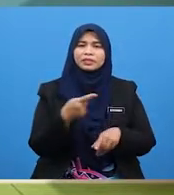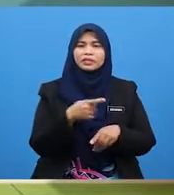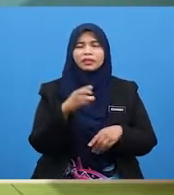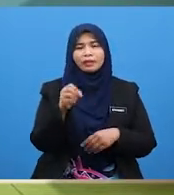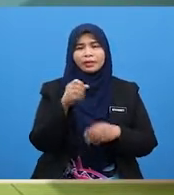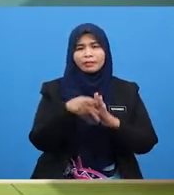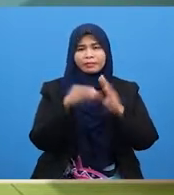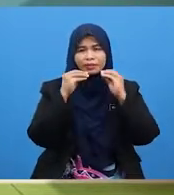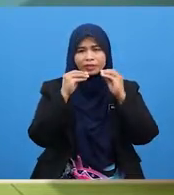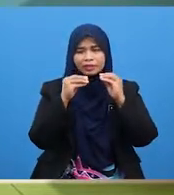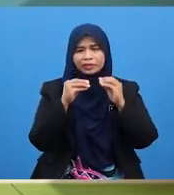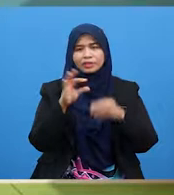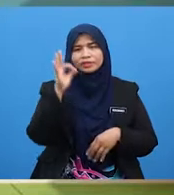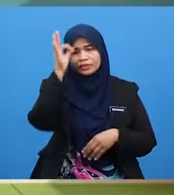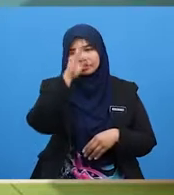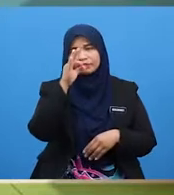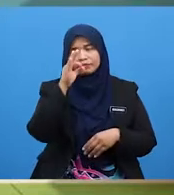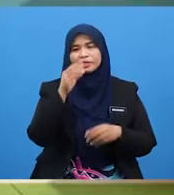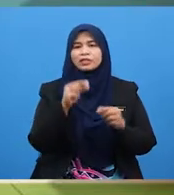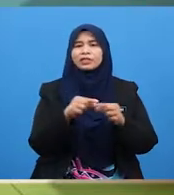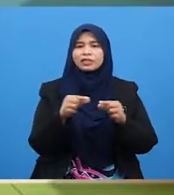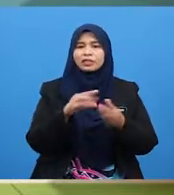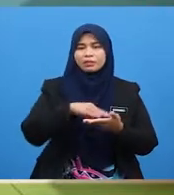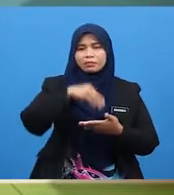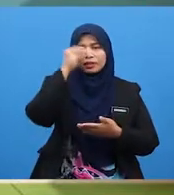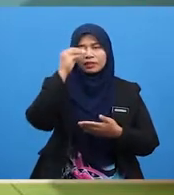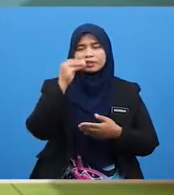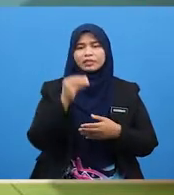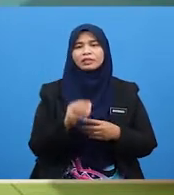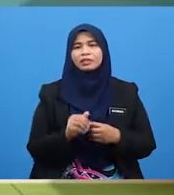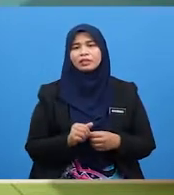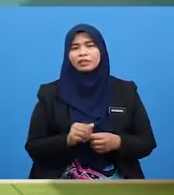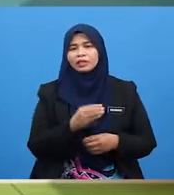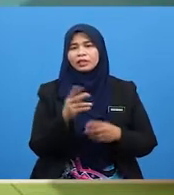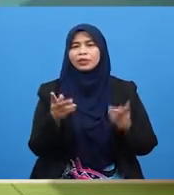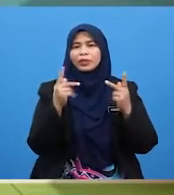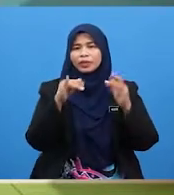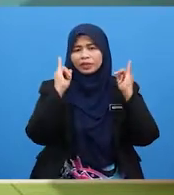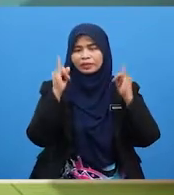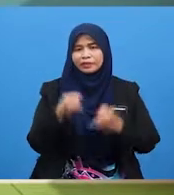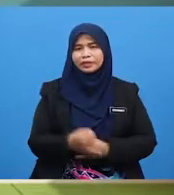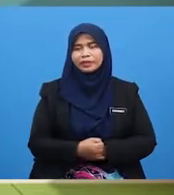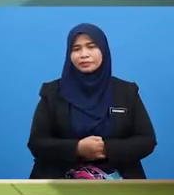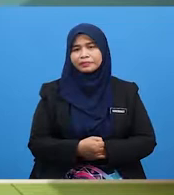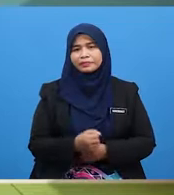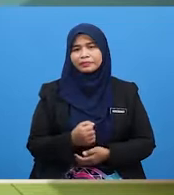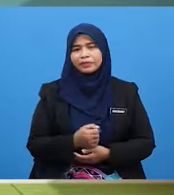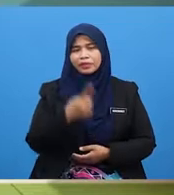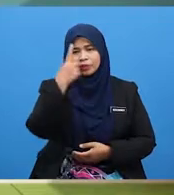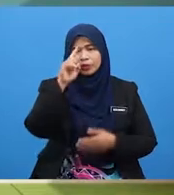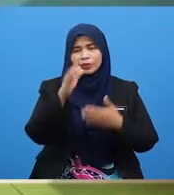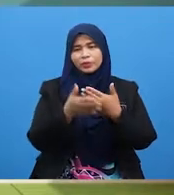gigih menuntut ilmu, mencintai Rasul dan kuat beribadat. Murid-murid, bagi memudahkan